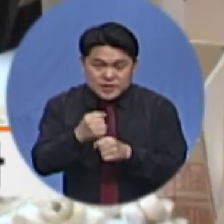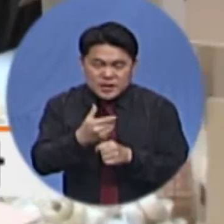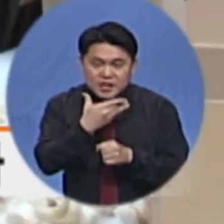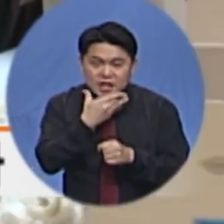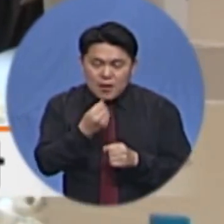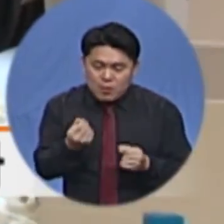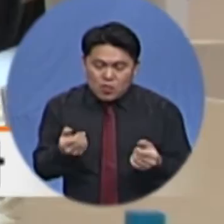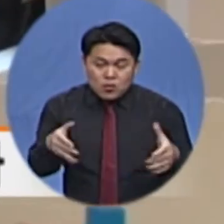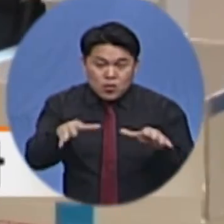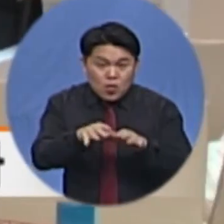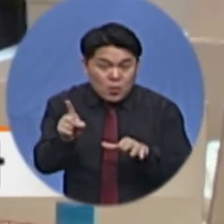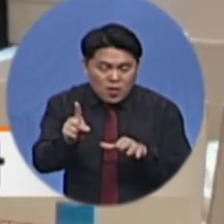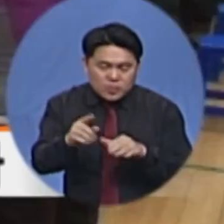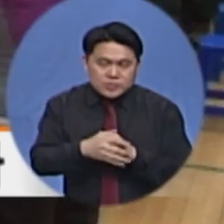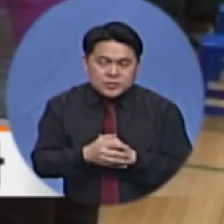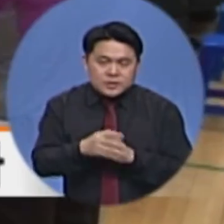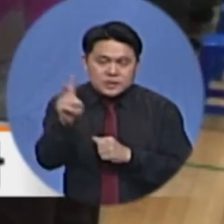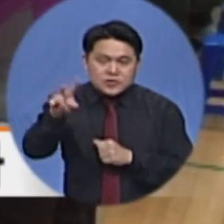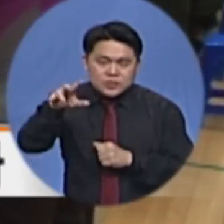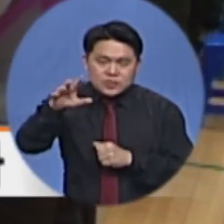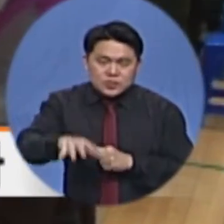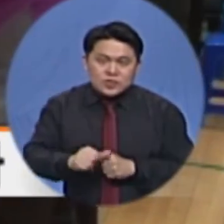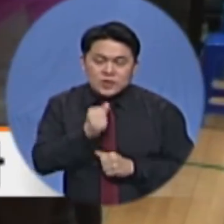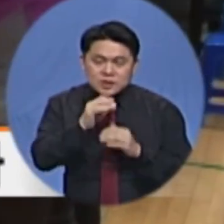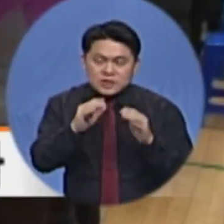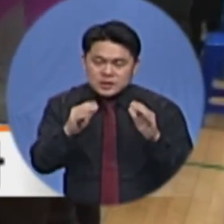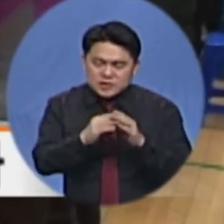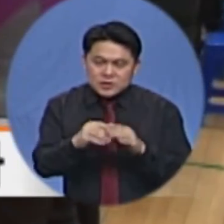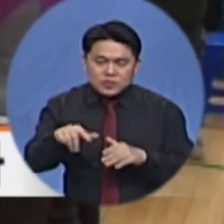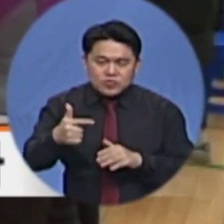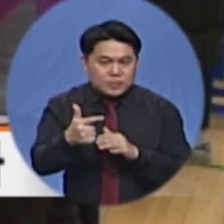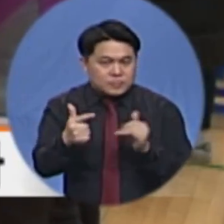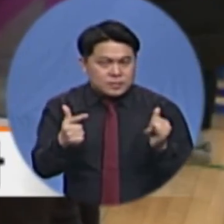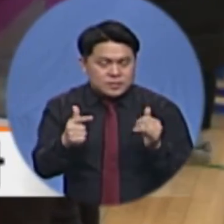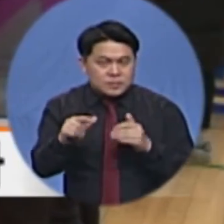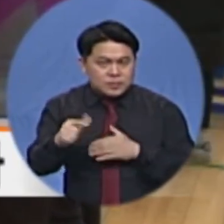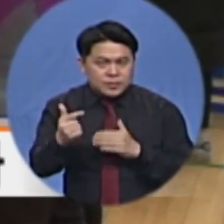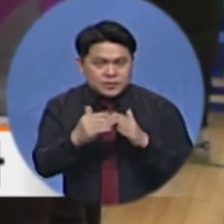행복꾸러미는 시흥시 관내 취약계층 시민 600가구에 전달될 예정입니다.